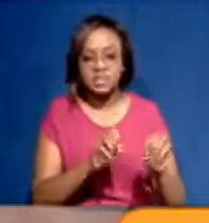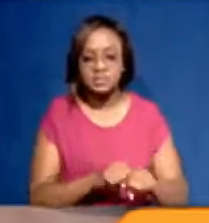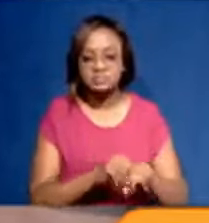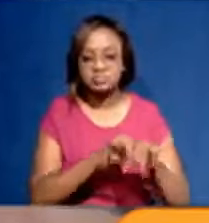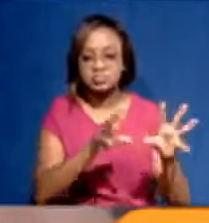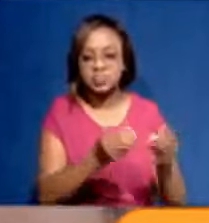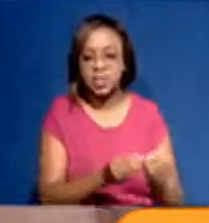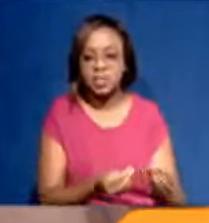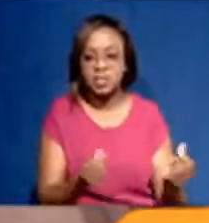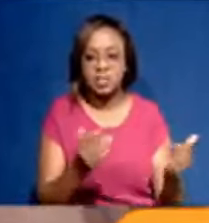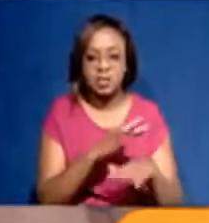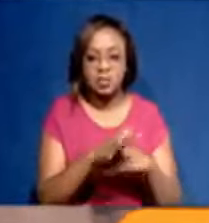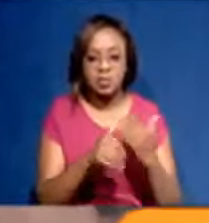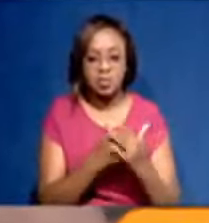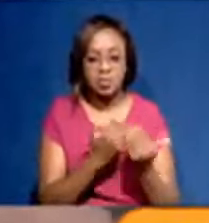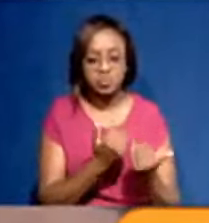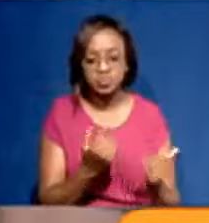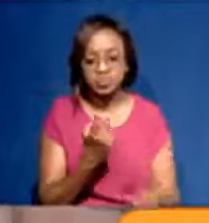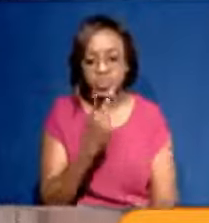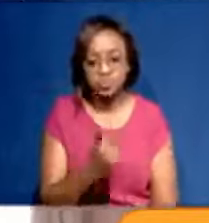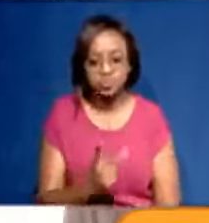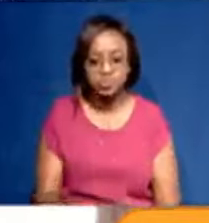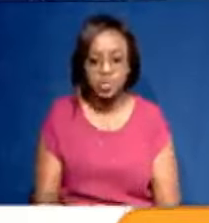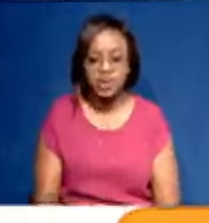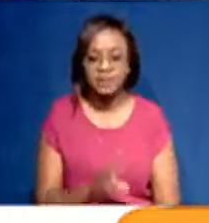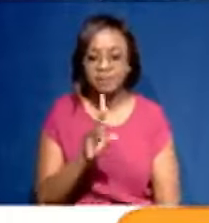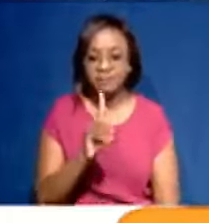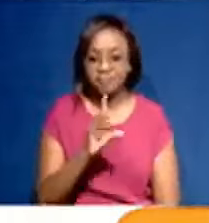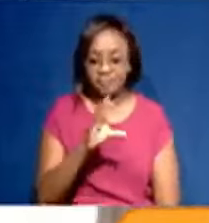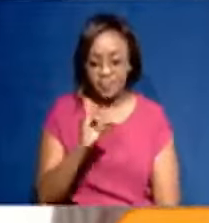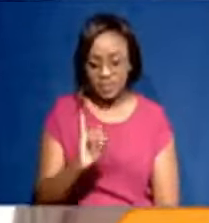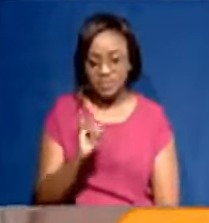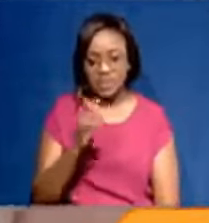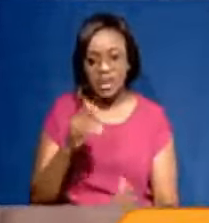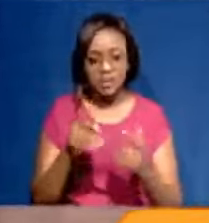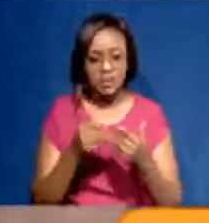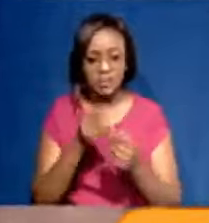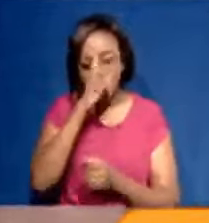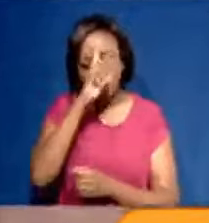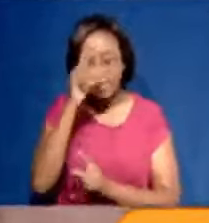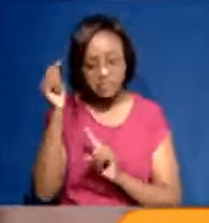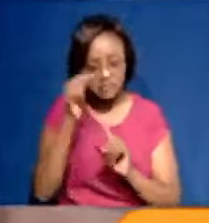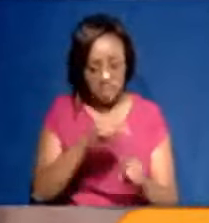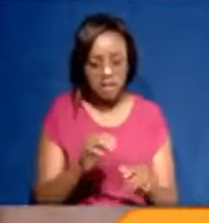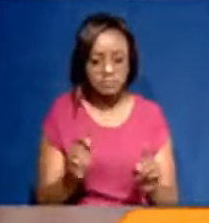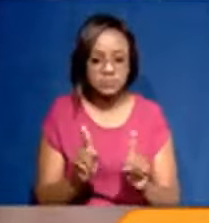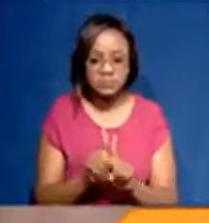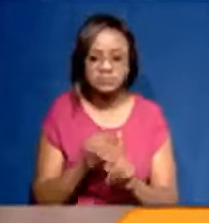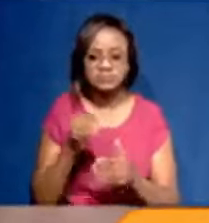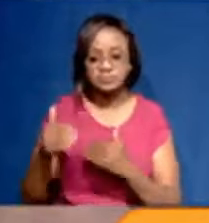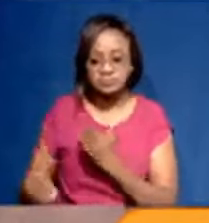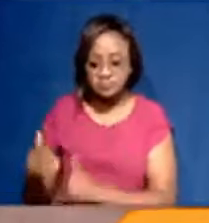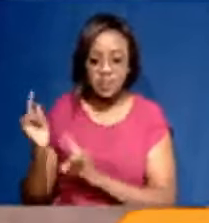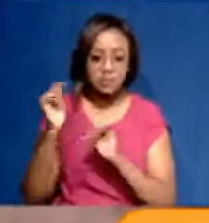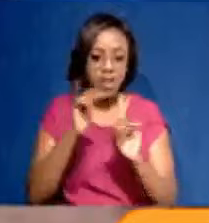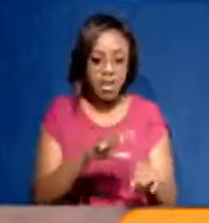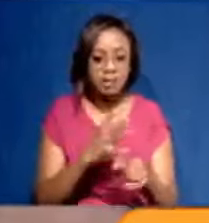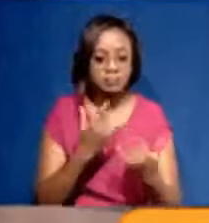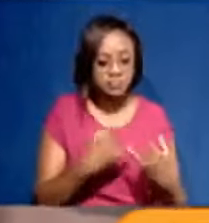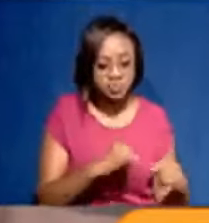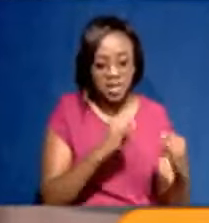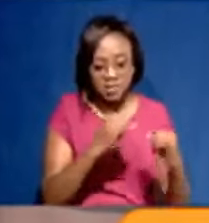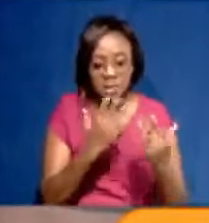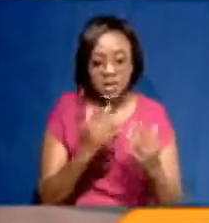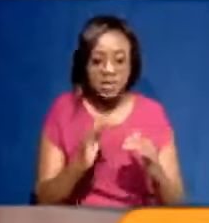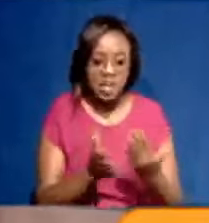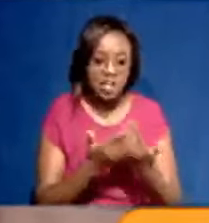wote wawili. Maafisa wa DCI waliweza kuja na polisi na pia majirani wakakuja wakajaribu